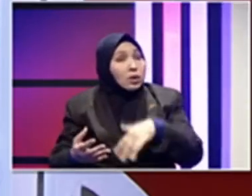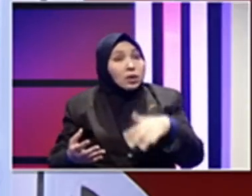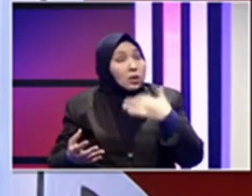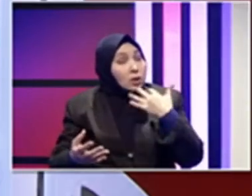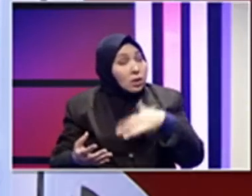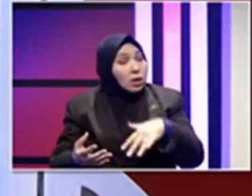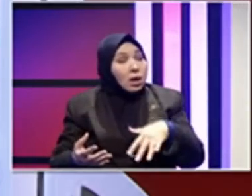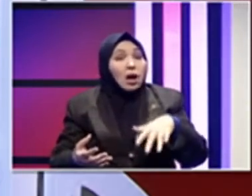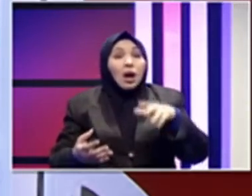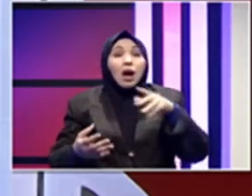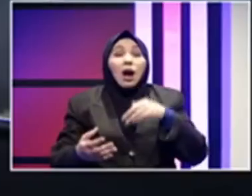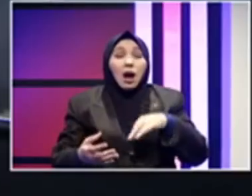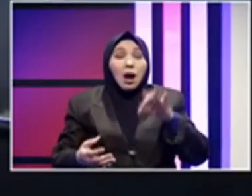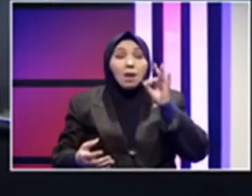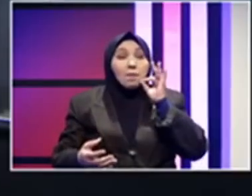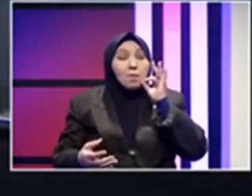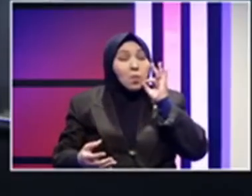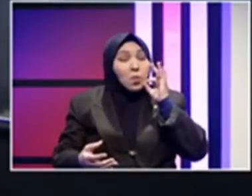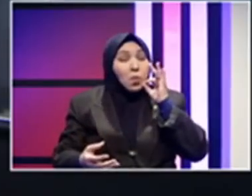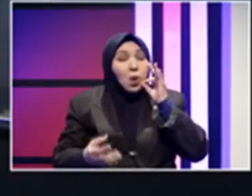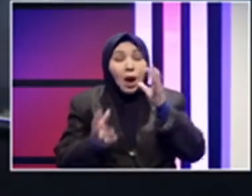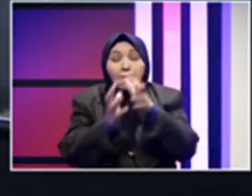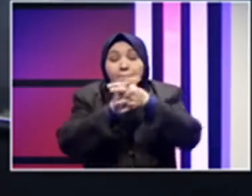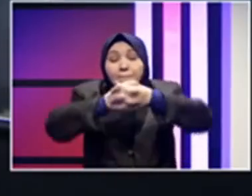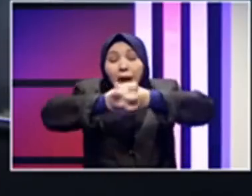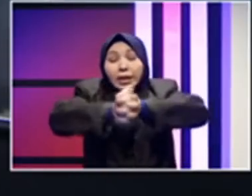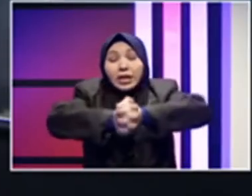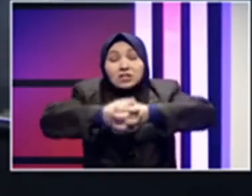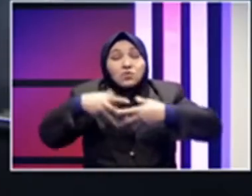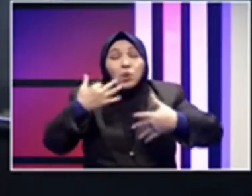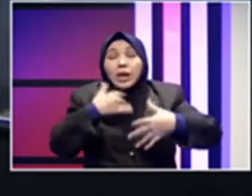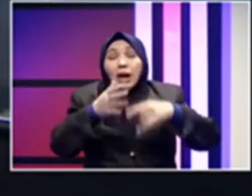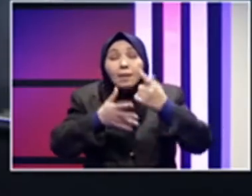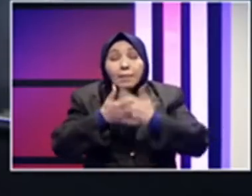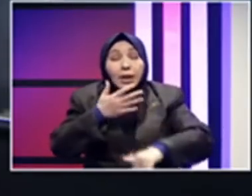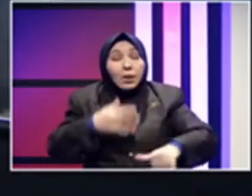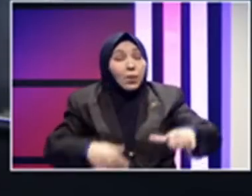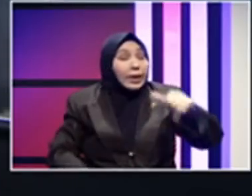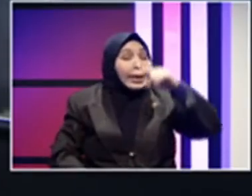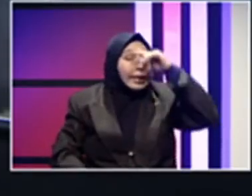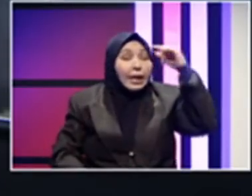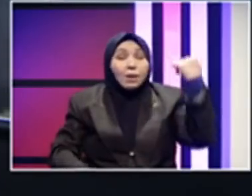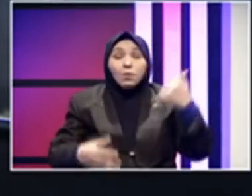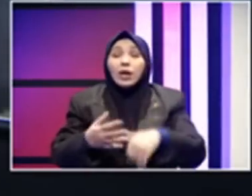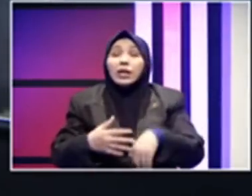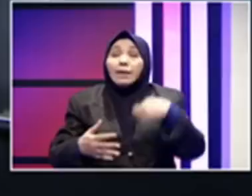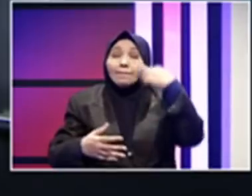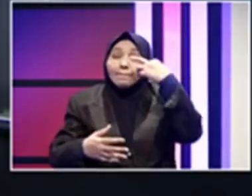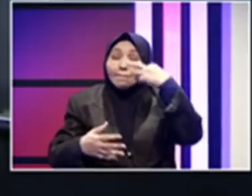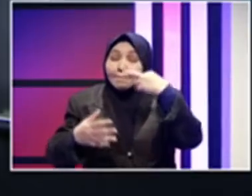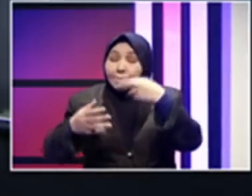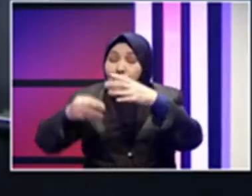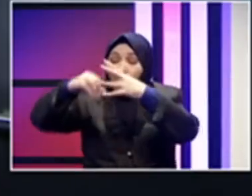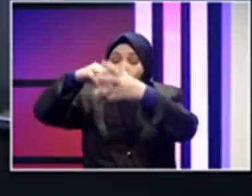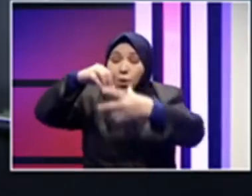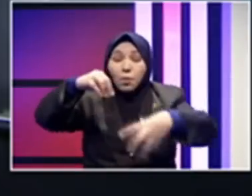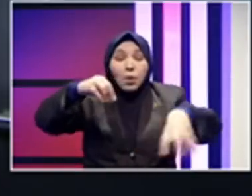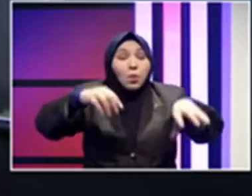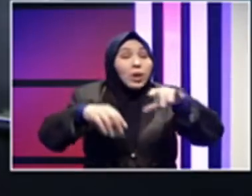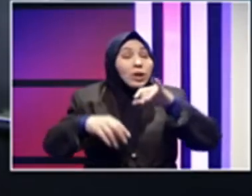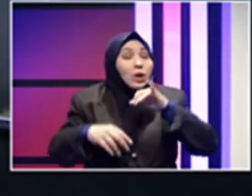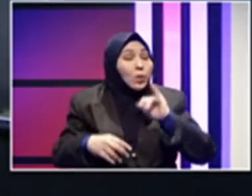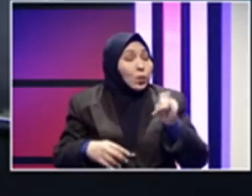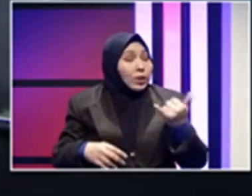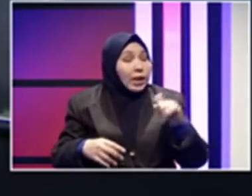Ustaz? Hitam. Ungu hitam. Kan ya, ada buah mangga warna kuning. Betul. Lagi buah warna merah ada? Macam ni? Oh, apple. Apple.